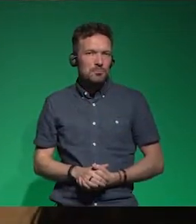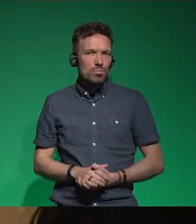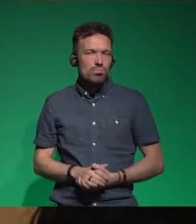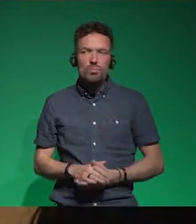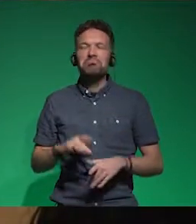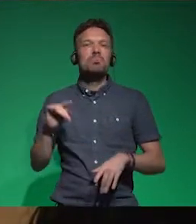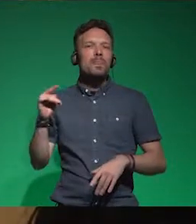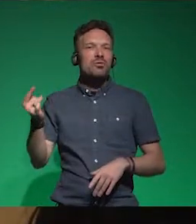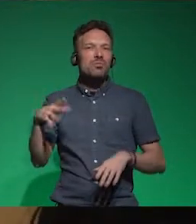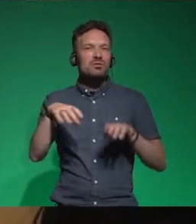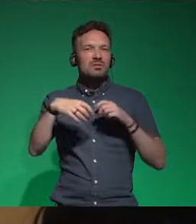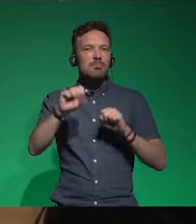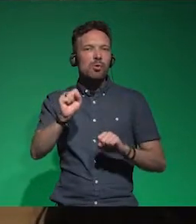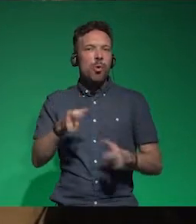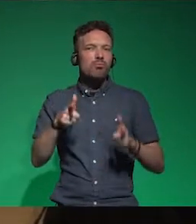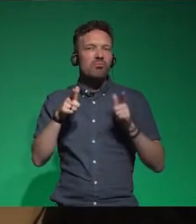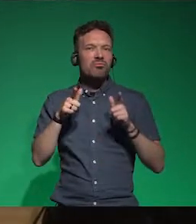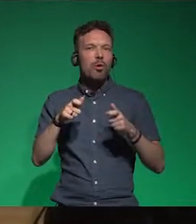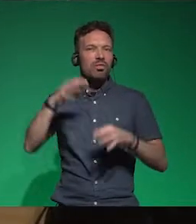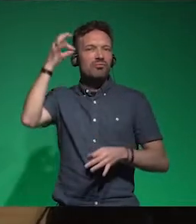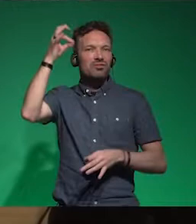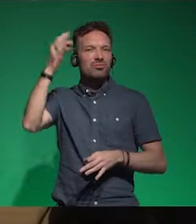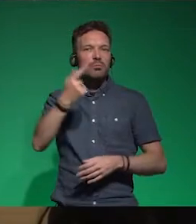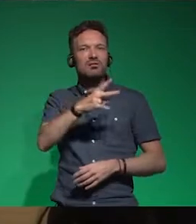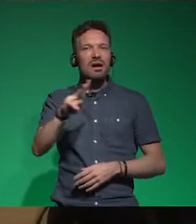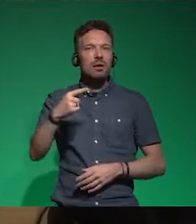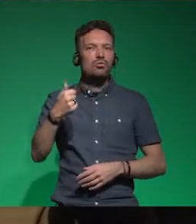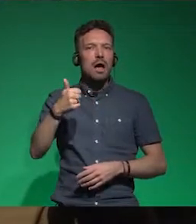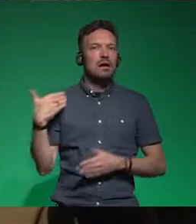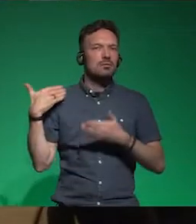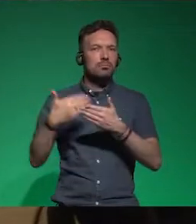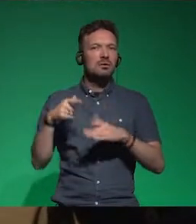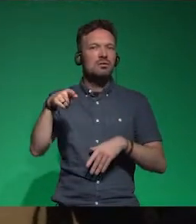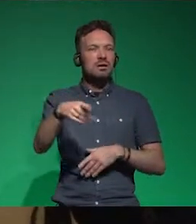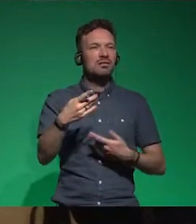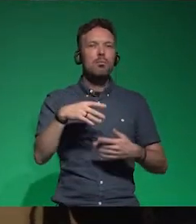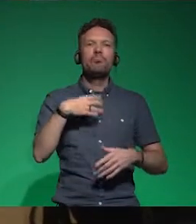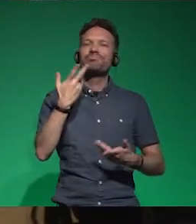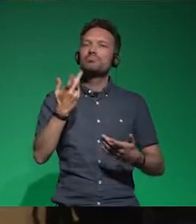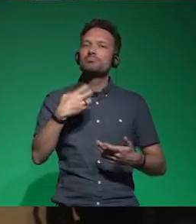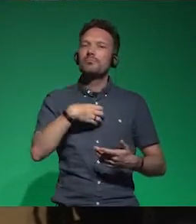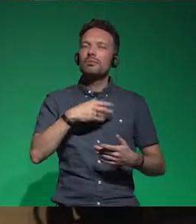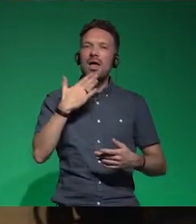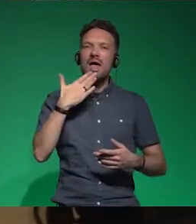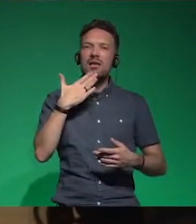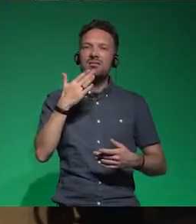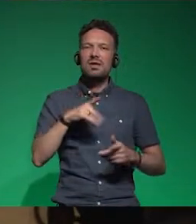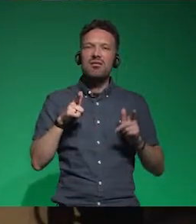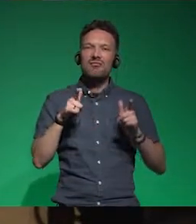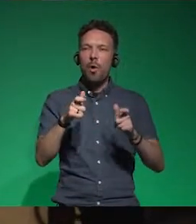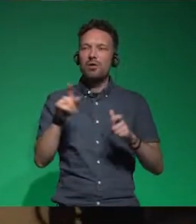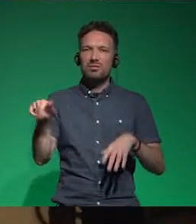ist Diplom-Forstwissenschaftler und seit 2001 führt er den Landesbetrieb Hessen Forst